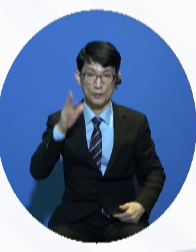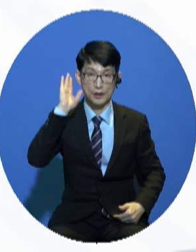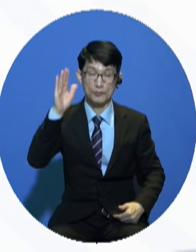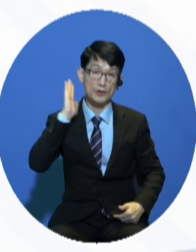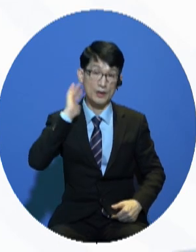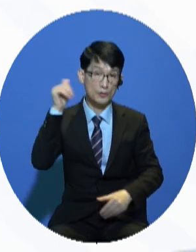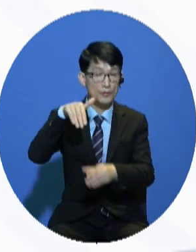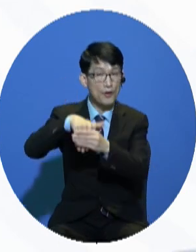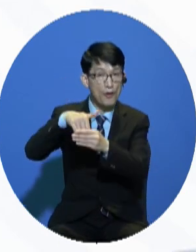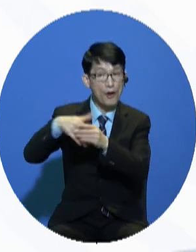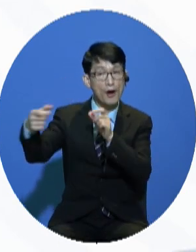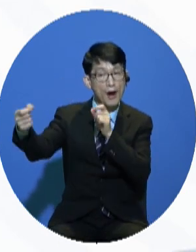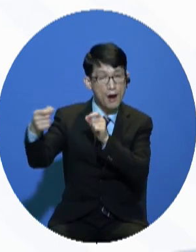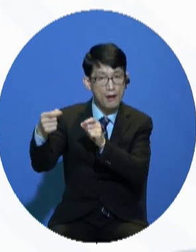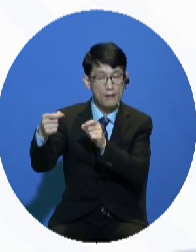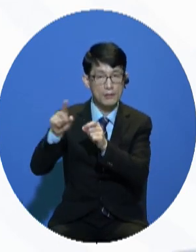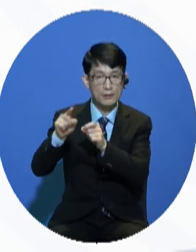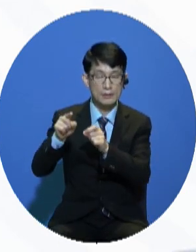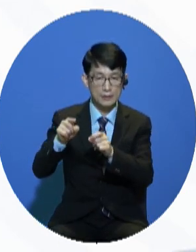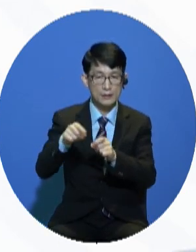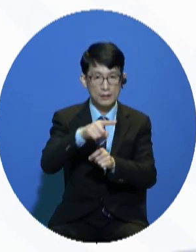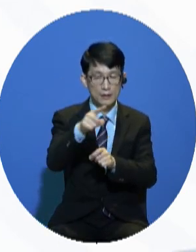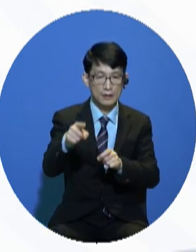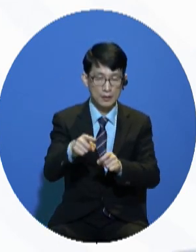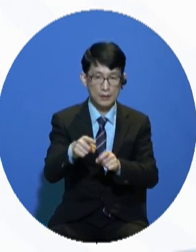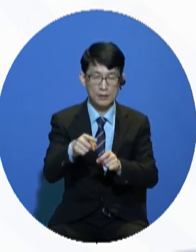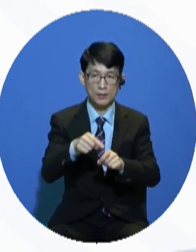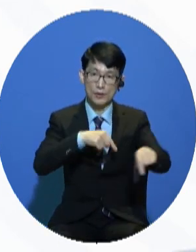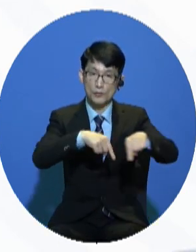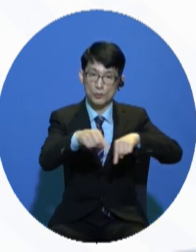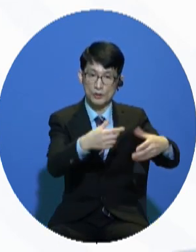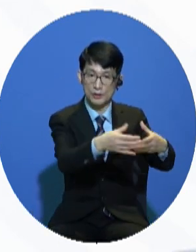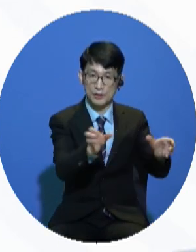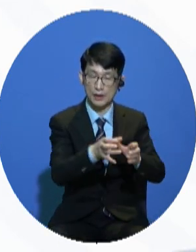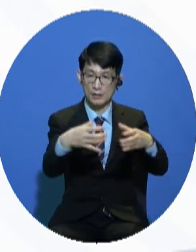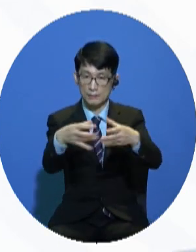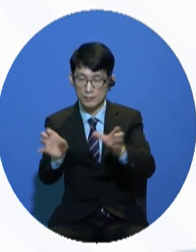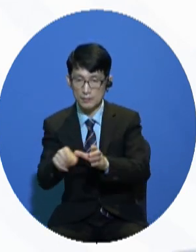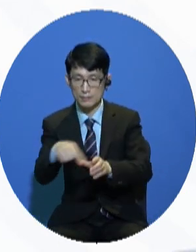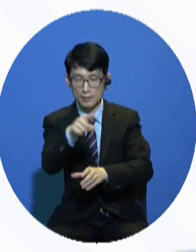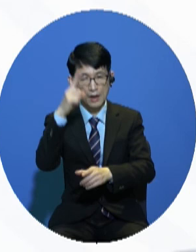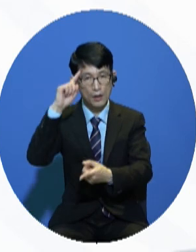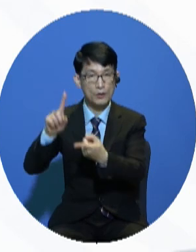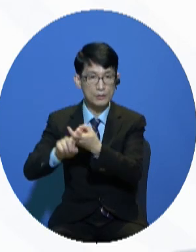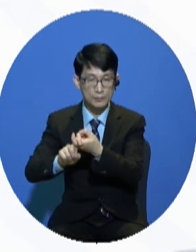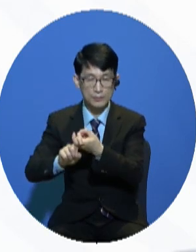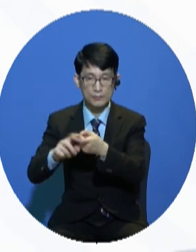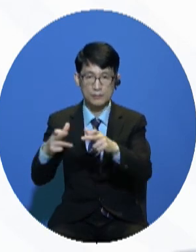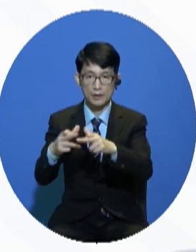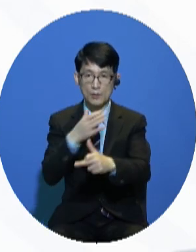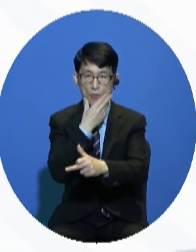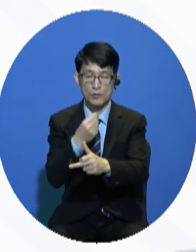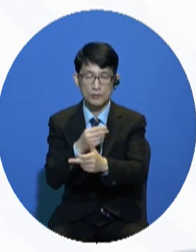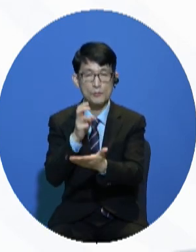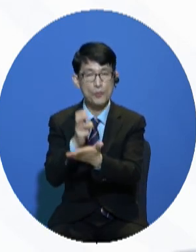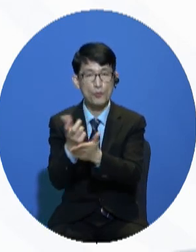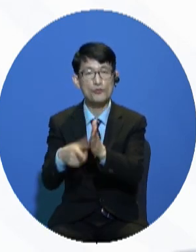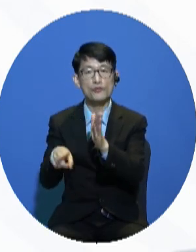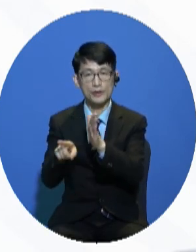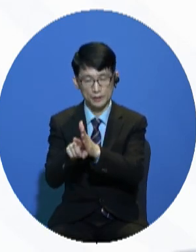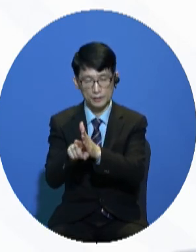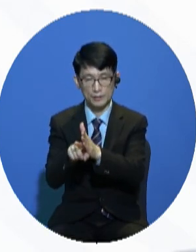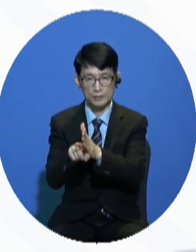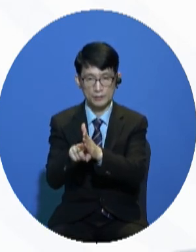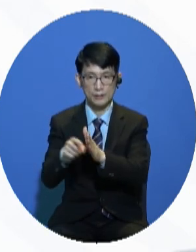앞두고 있는데 많은 그 정당에서 관심을 가지고 이 장애인 권리 보장법 제정에, 그리고 실질적인 재원 확보